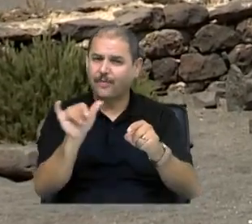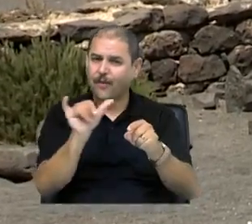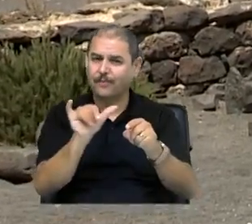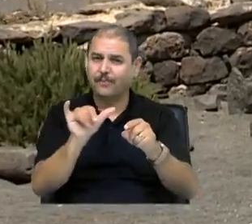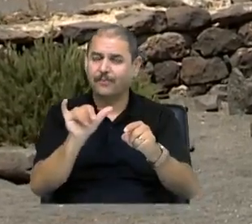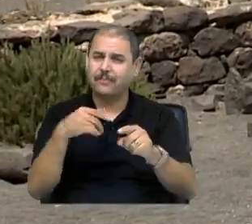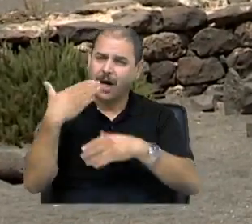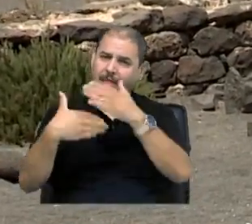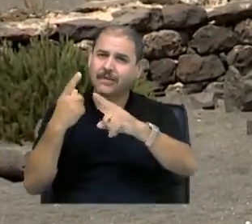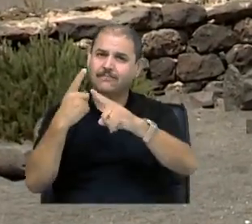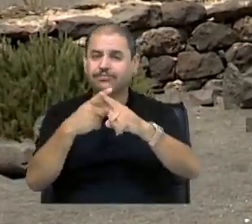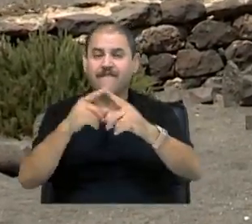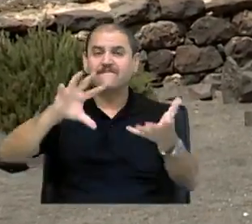يوسف المشاقبه التلفزيون الاردني